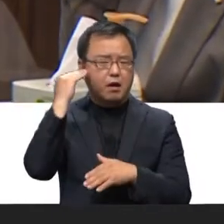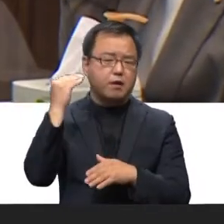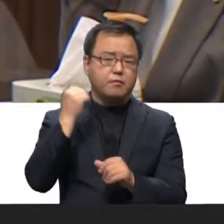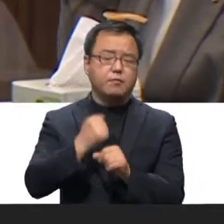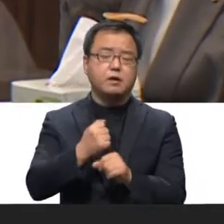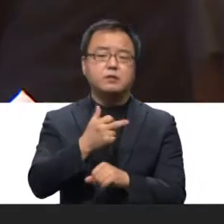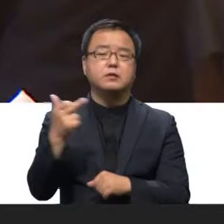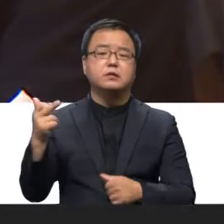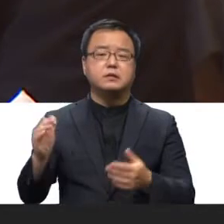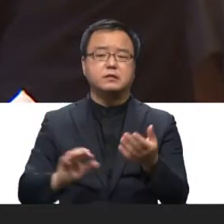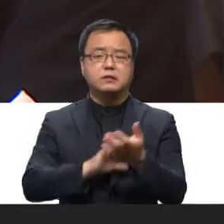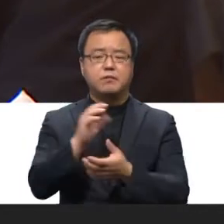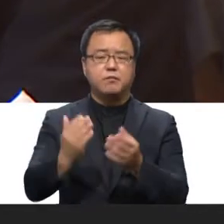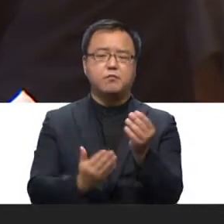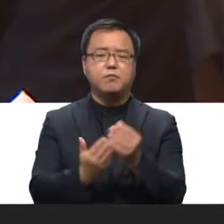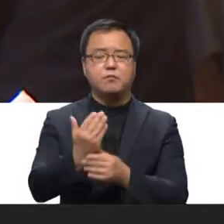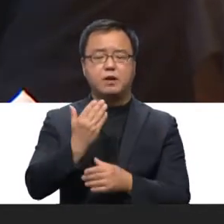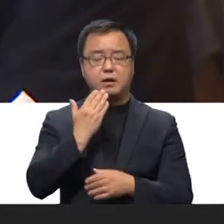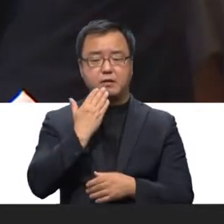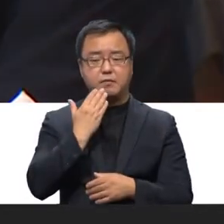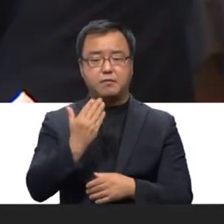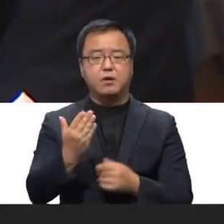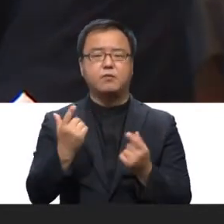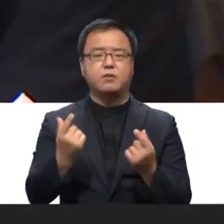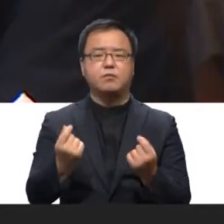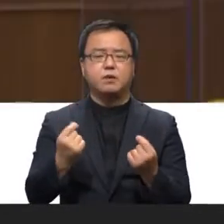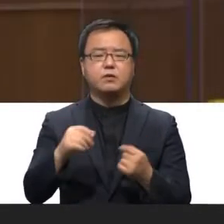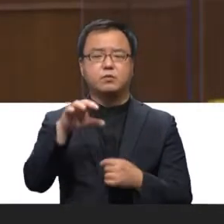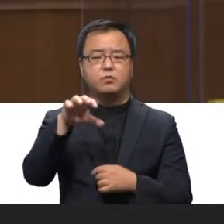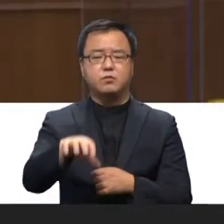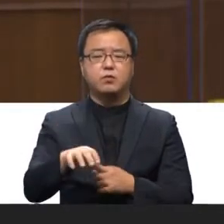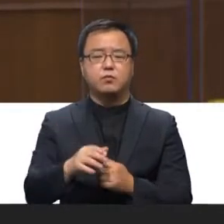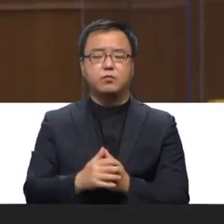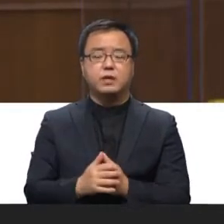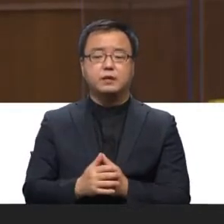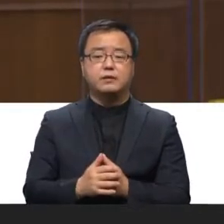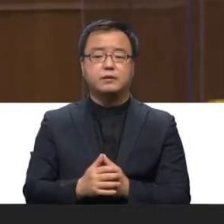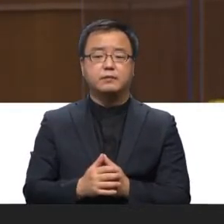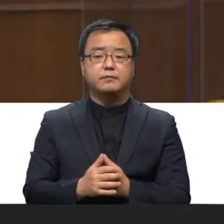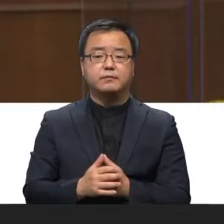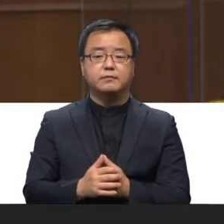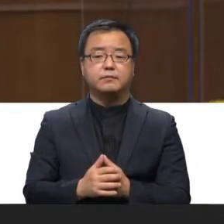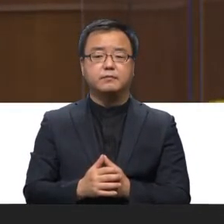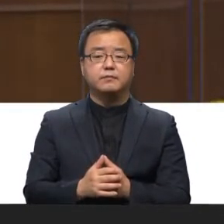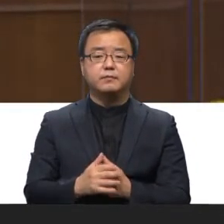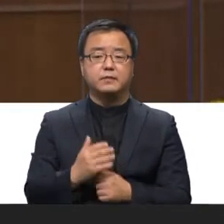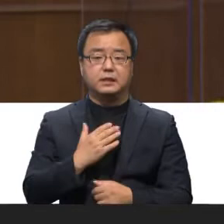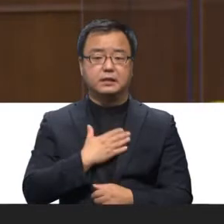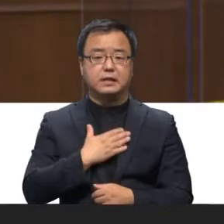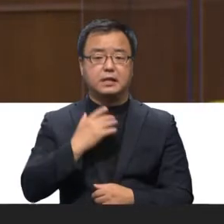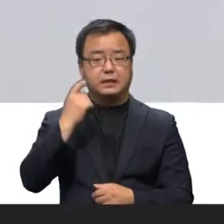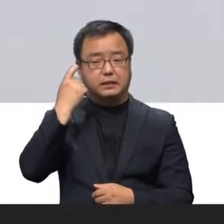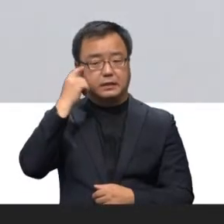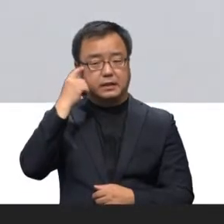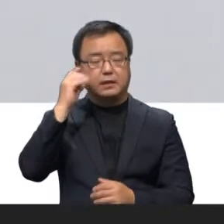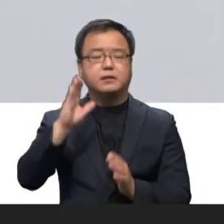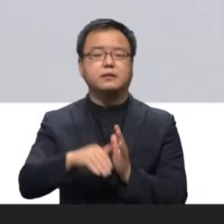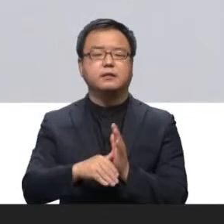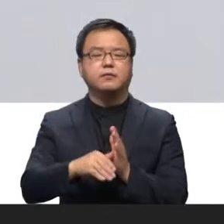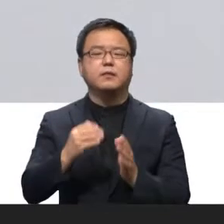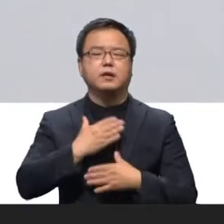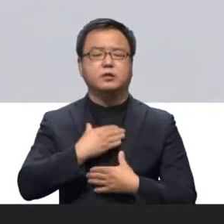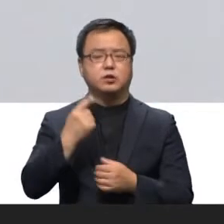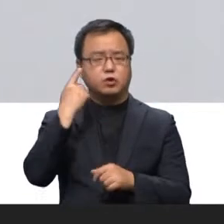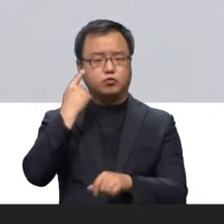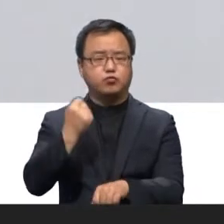사고가 안 나는 게 이상할 정도한 그런 공간이었고요. 그래서 제 생각에는 안전하게 연구하고 공부할 수